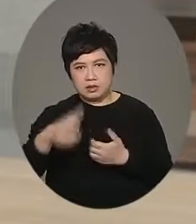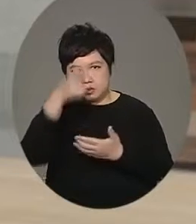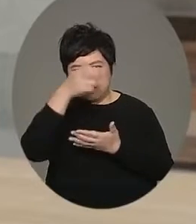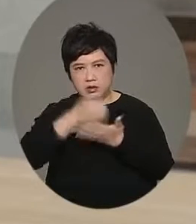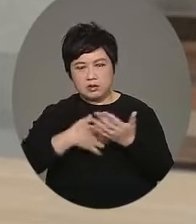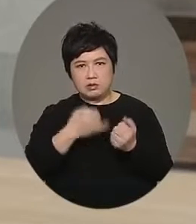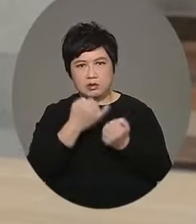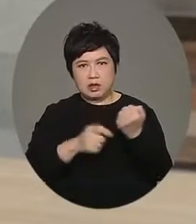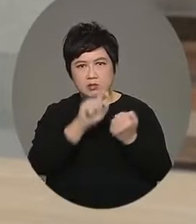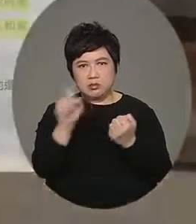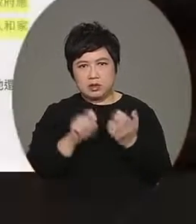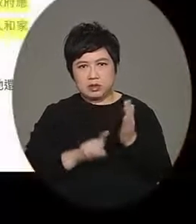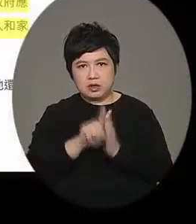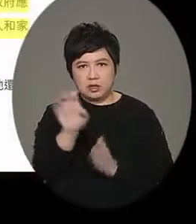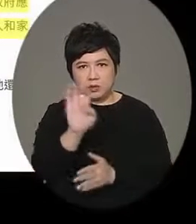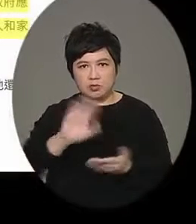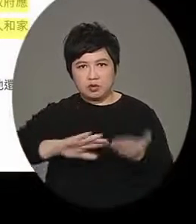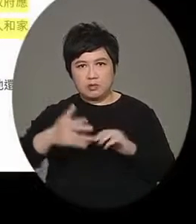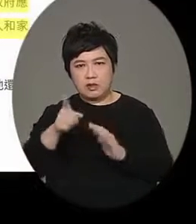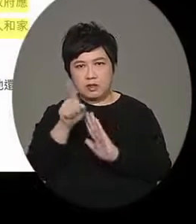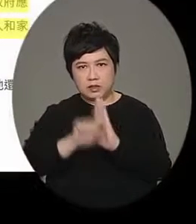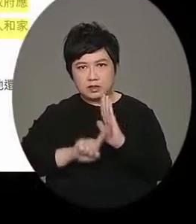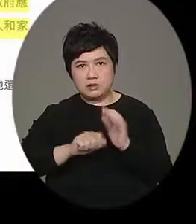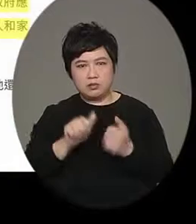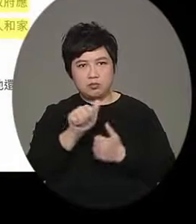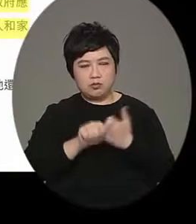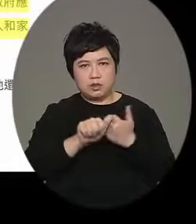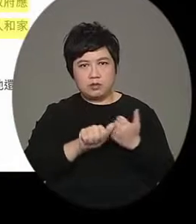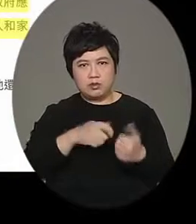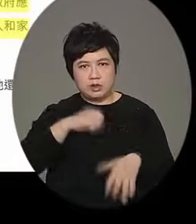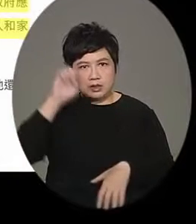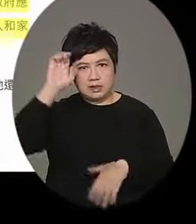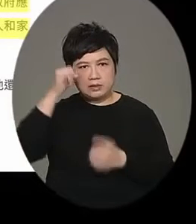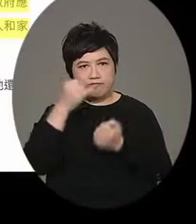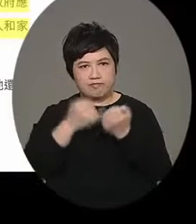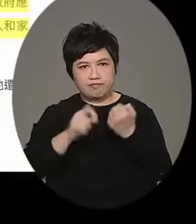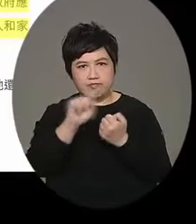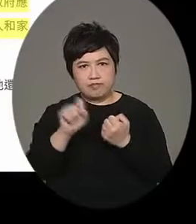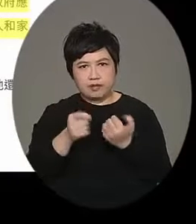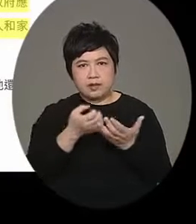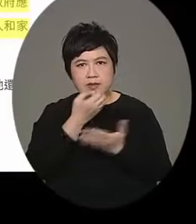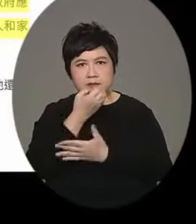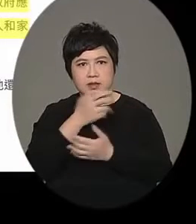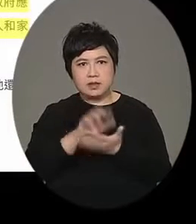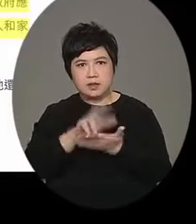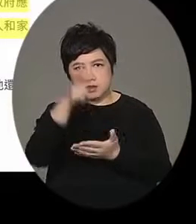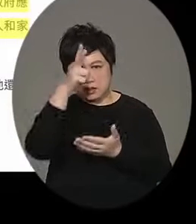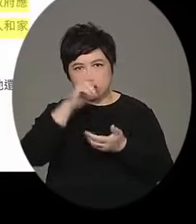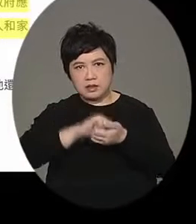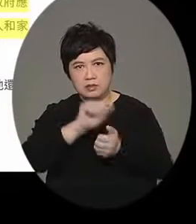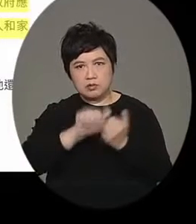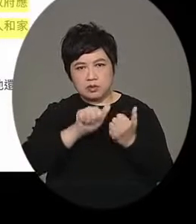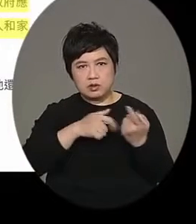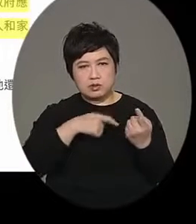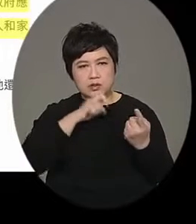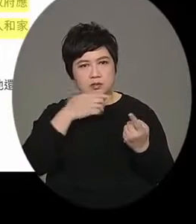不升反跌，不少委員為提高生育率提意見。有政協委員建議政府應該為空巢青年，即